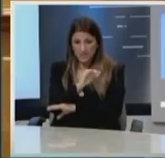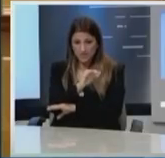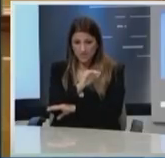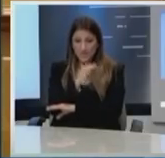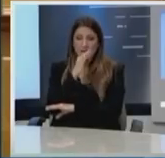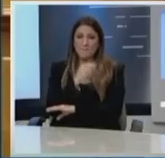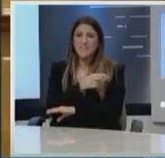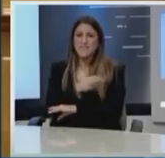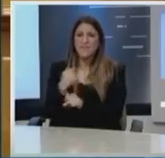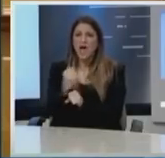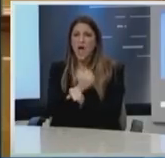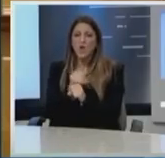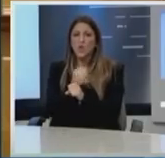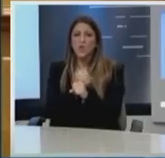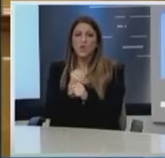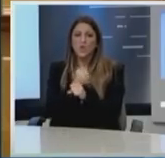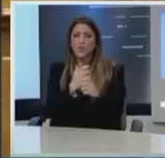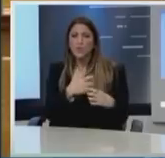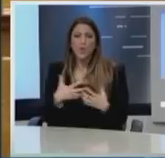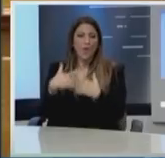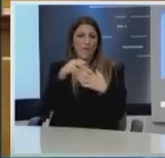αναφέρθηκε στην Νοβάρτης και στα συγκεκριμένα στοιχεία.